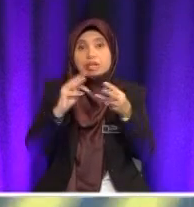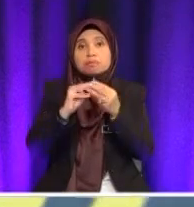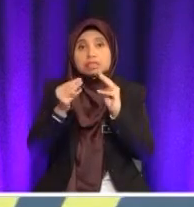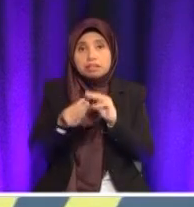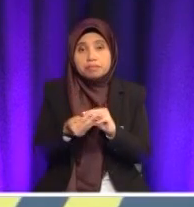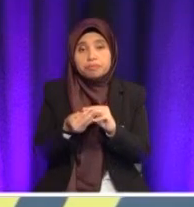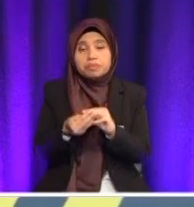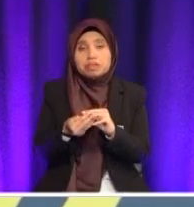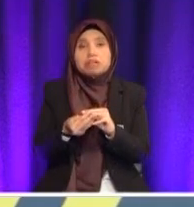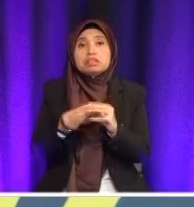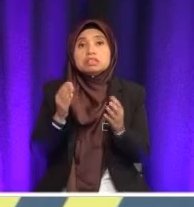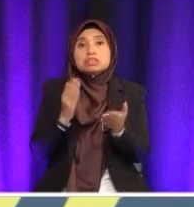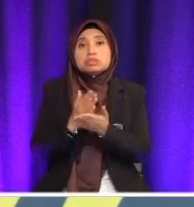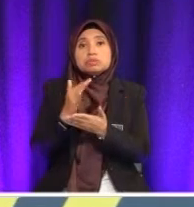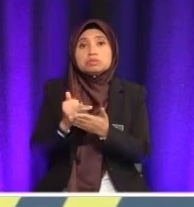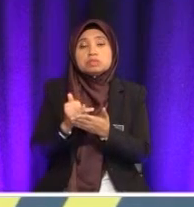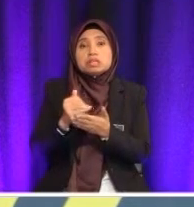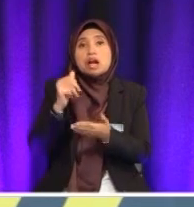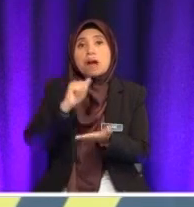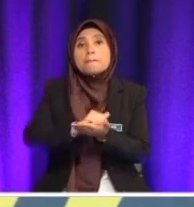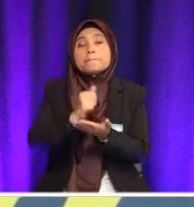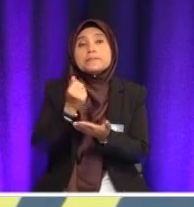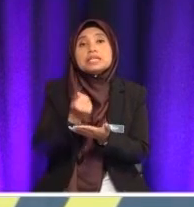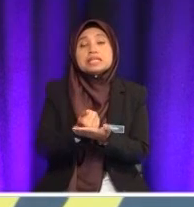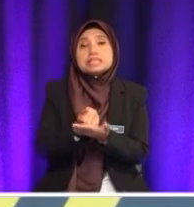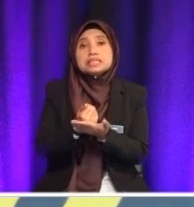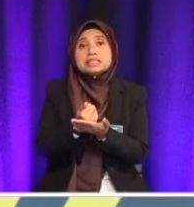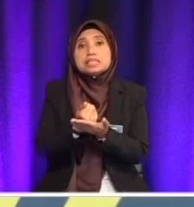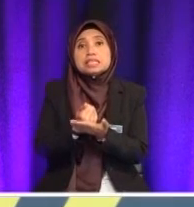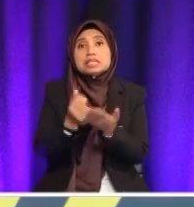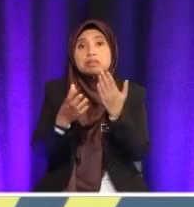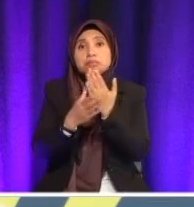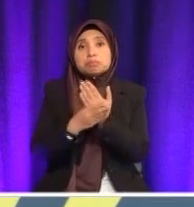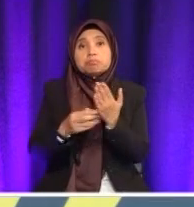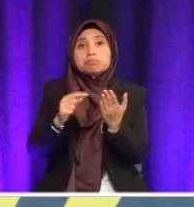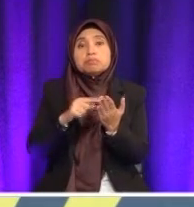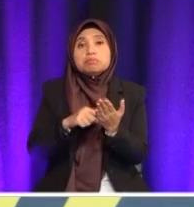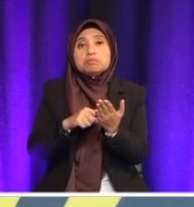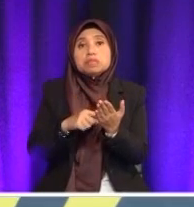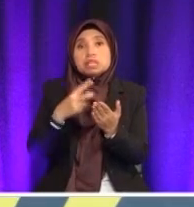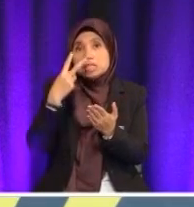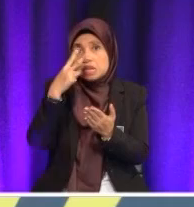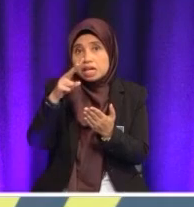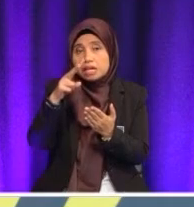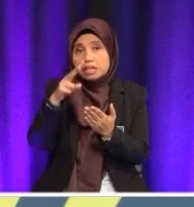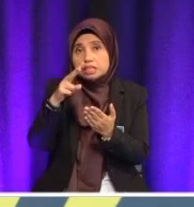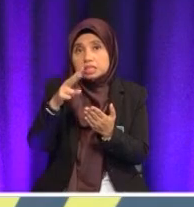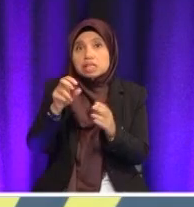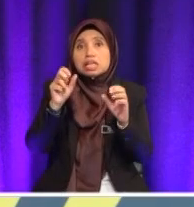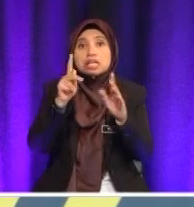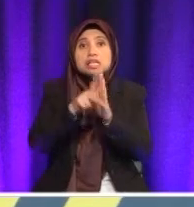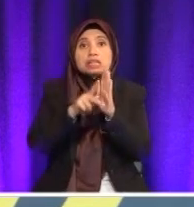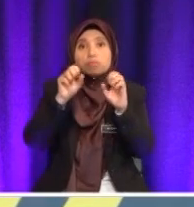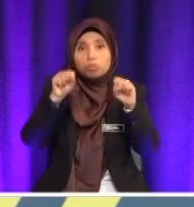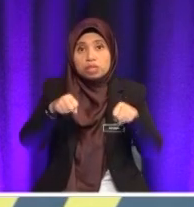kalau kita lihat di sini ilah kemahiran mengaplikasikan ya bagaimana melihat kebolehan murid menggunakan fakta